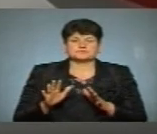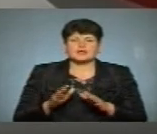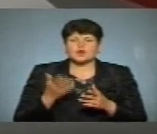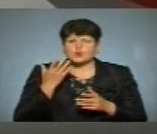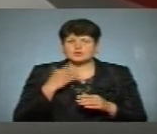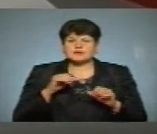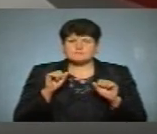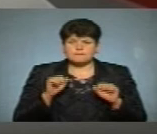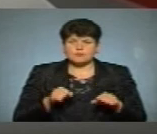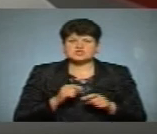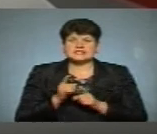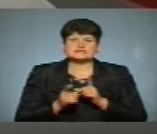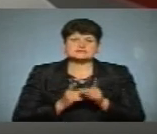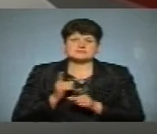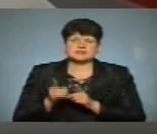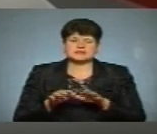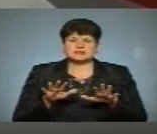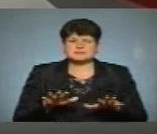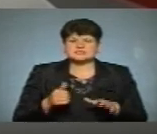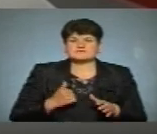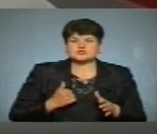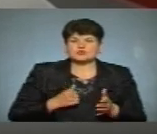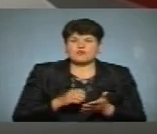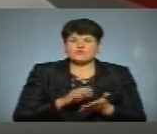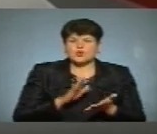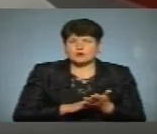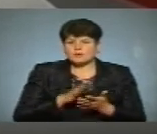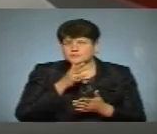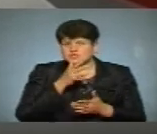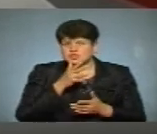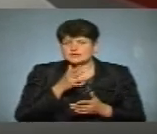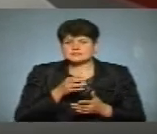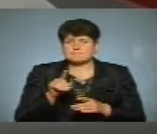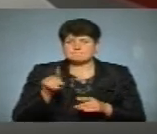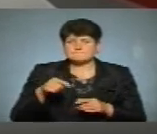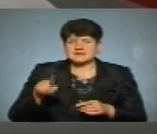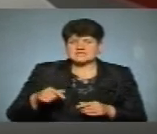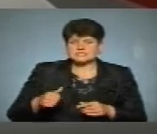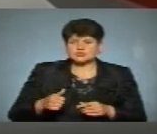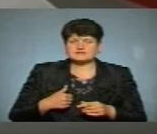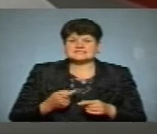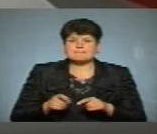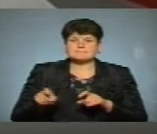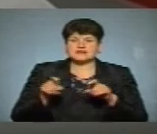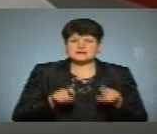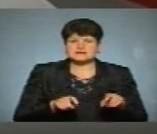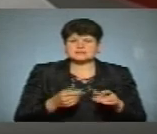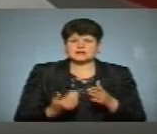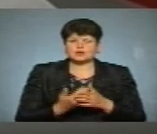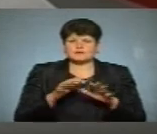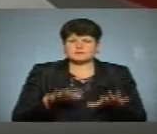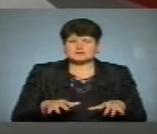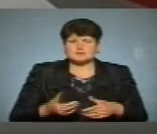можна змінити місце військового обліку під час чергового призову. А саме це переїзд на нове місце проживання,